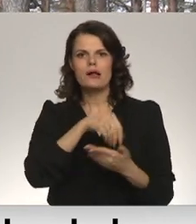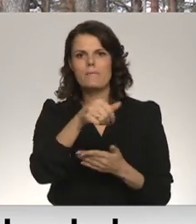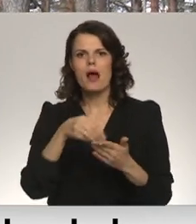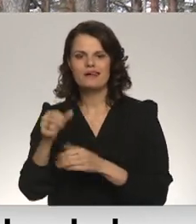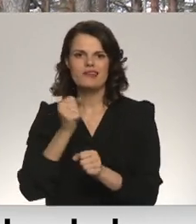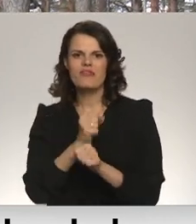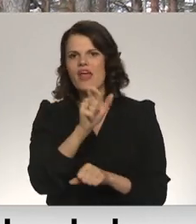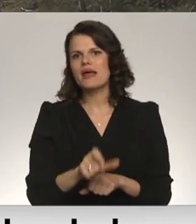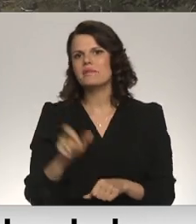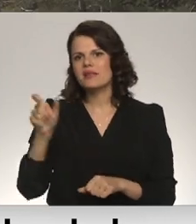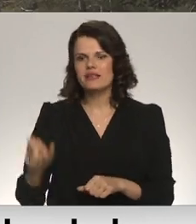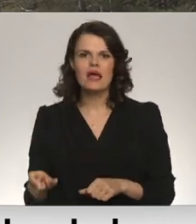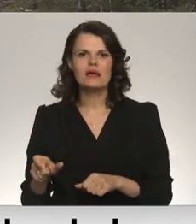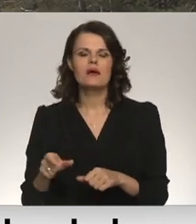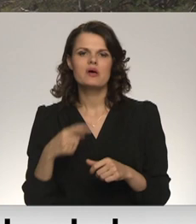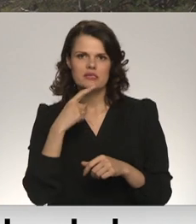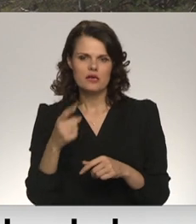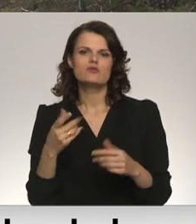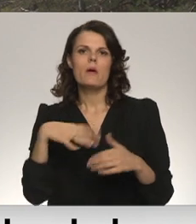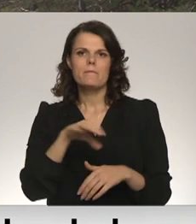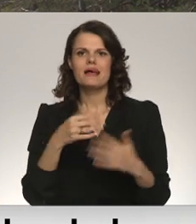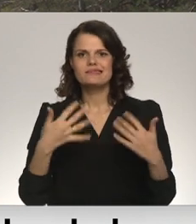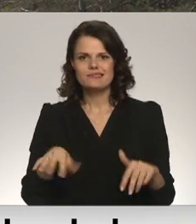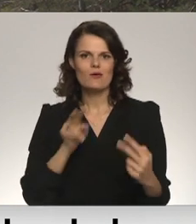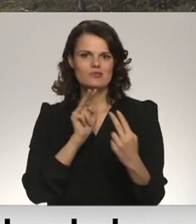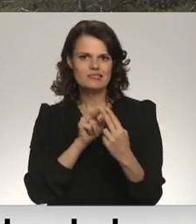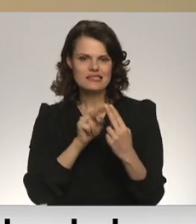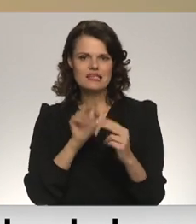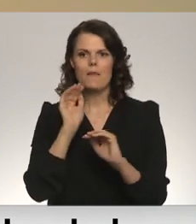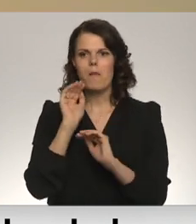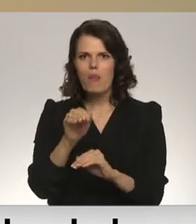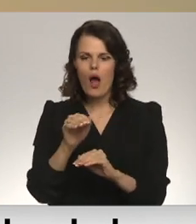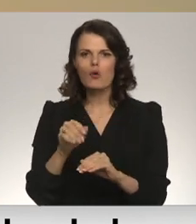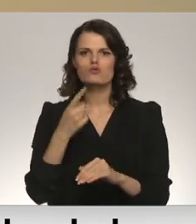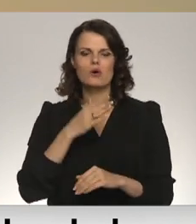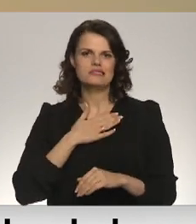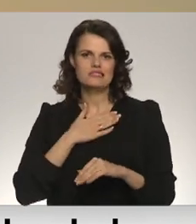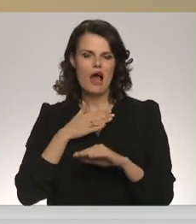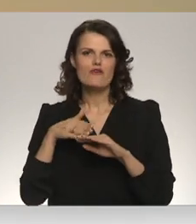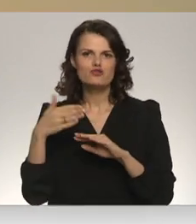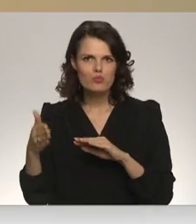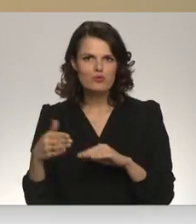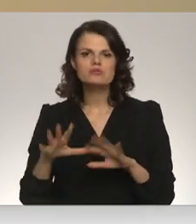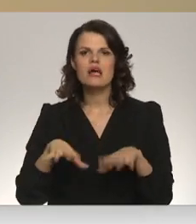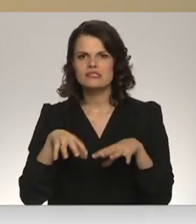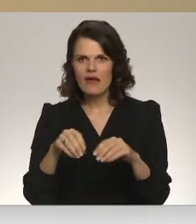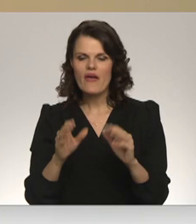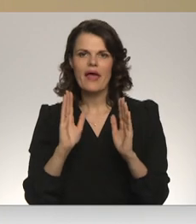izmaksāšanai darbiniekiem. Teicu, mēs jau esam arī tad sazinājušies ar banku un no savas puses arī tad